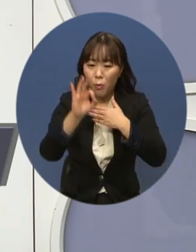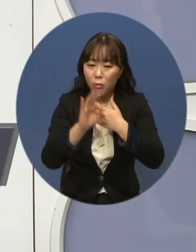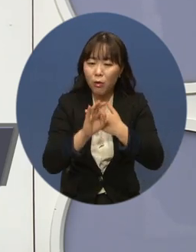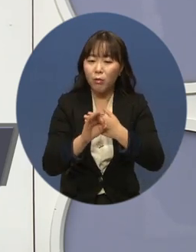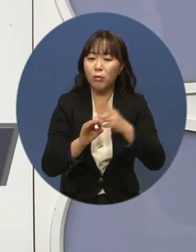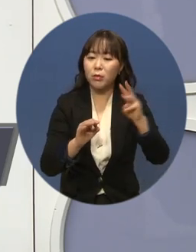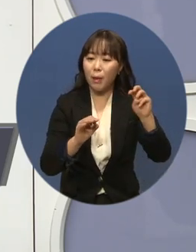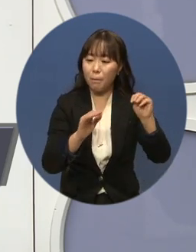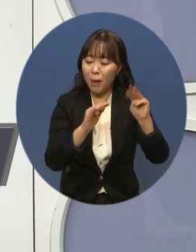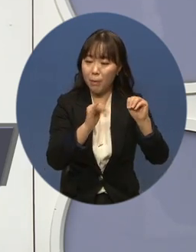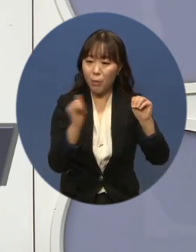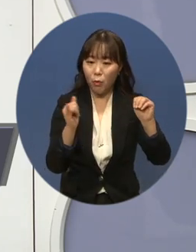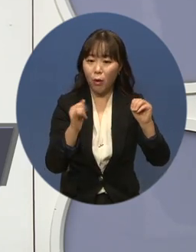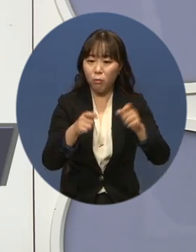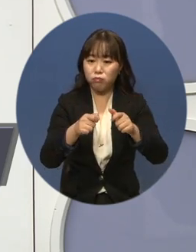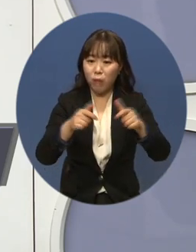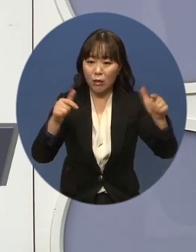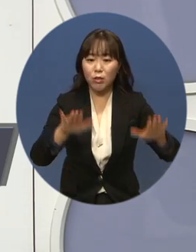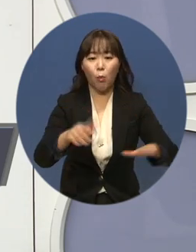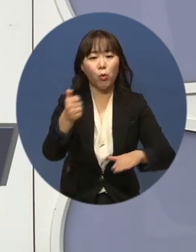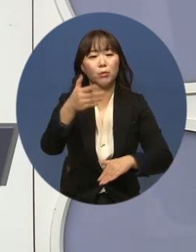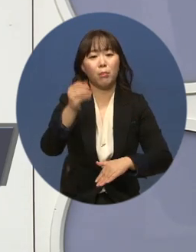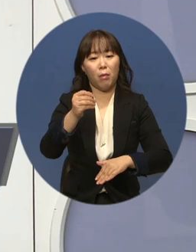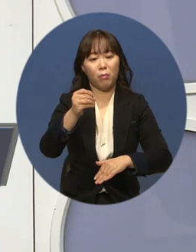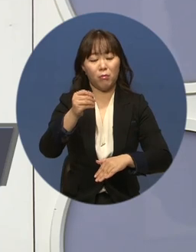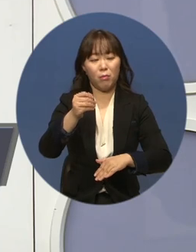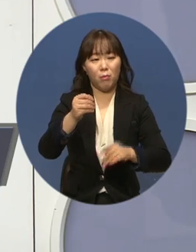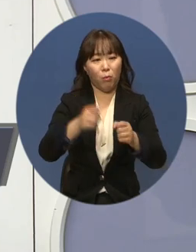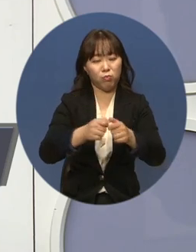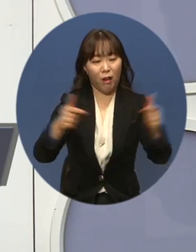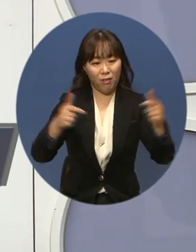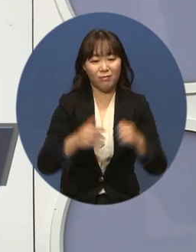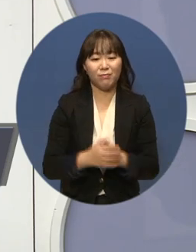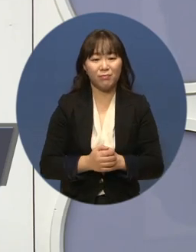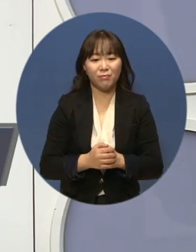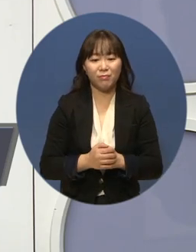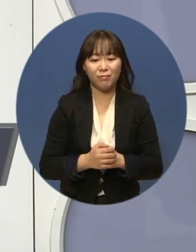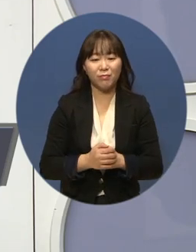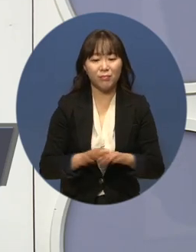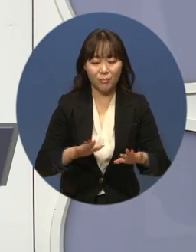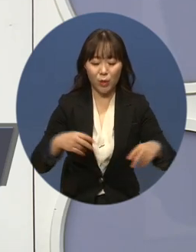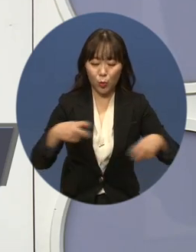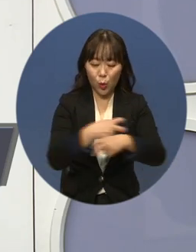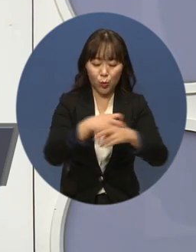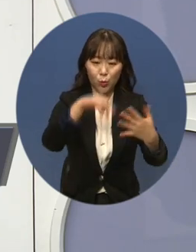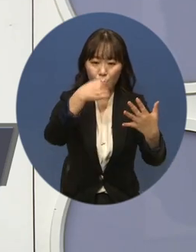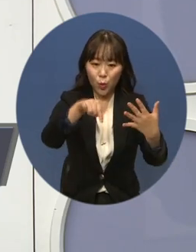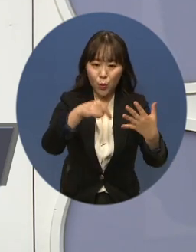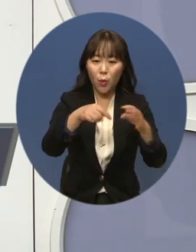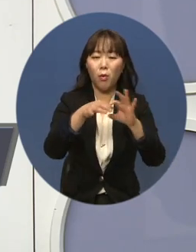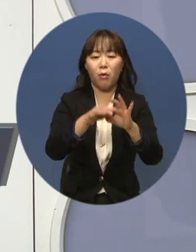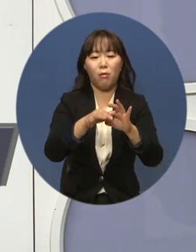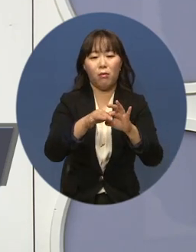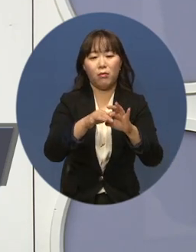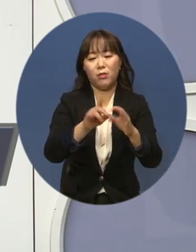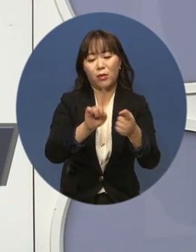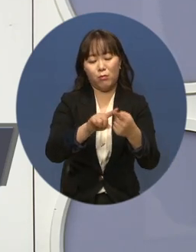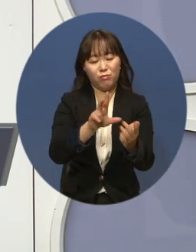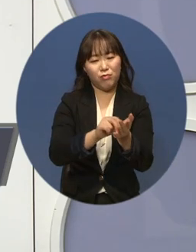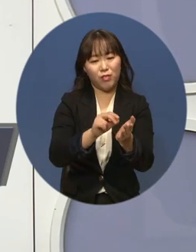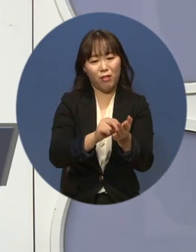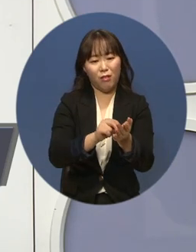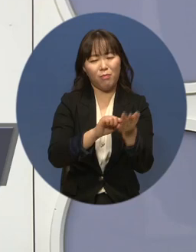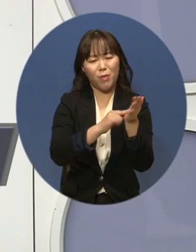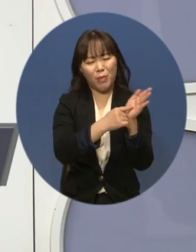이상씩 늘어나서 김포가 지금 50만이 넘는 도시가 됐는데 그렇죠. 그러다 보니까 교통, 교육 이런 쌍교 문제가 계속 현안이 되는